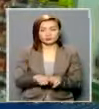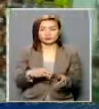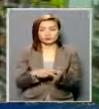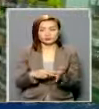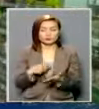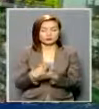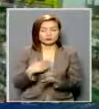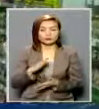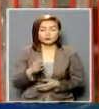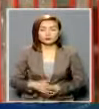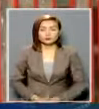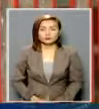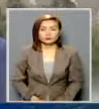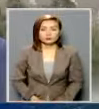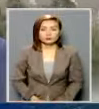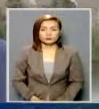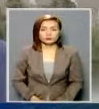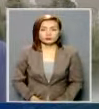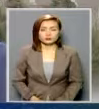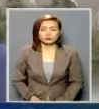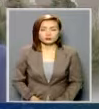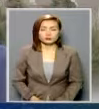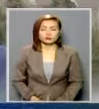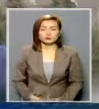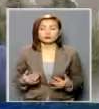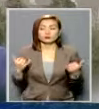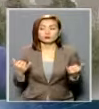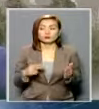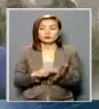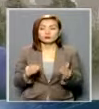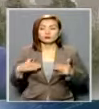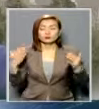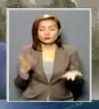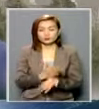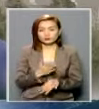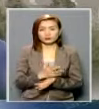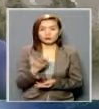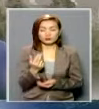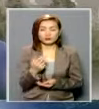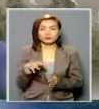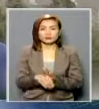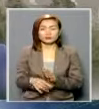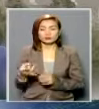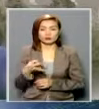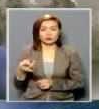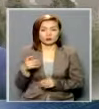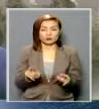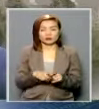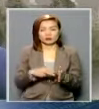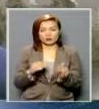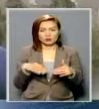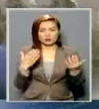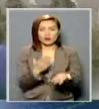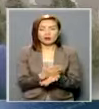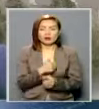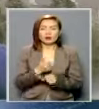бағасы қымбаттап отыр. Енді республикамызда қазір уақытта баға көтеріліп жатқан рас. Оның ішінде енді өңірімізде де баға көтеріліп жатыр. Бұның